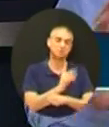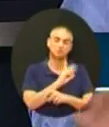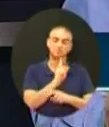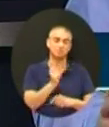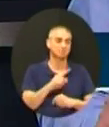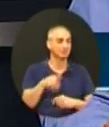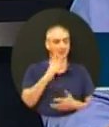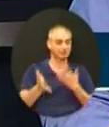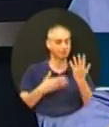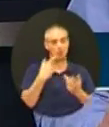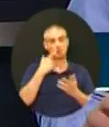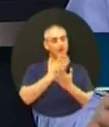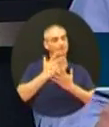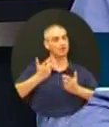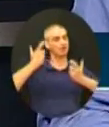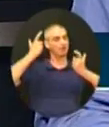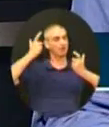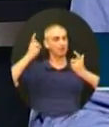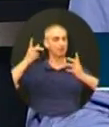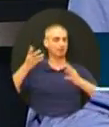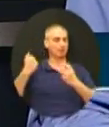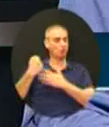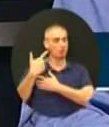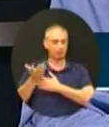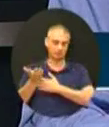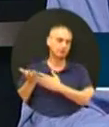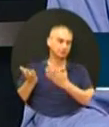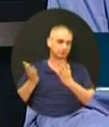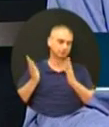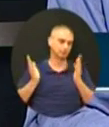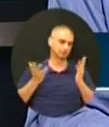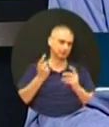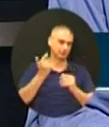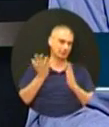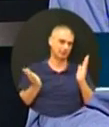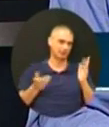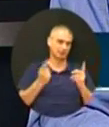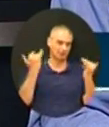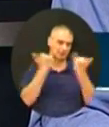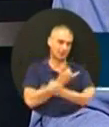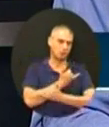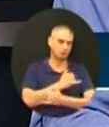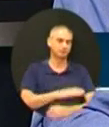אלה שמיהרו להכתיר אותו כאפרוח מרות נוצות, כן. אני חושב שהזדרזו קצת. טעו.